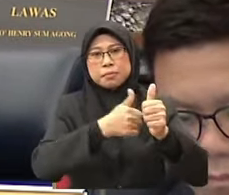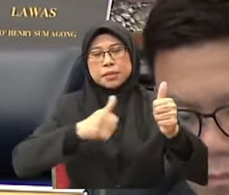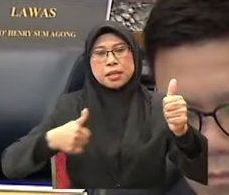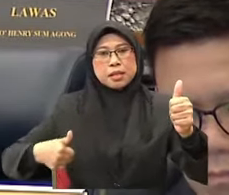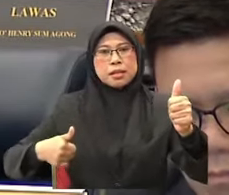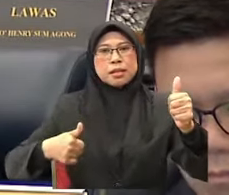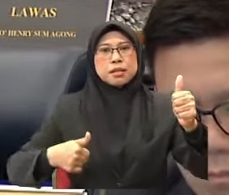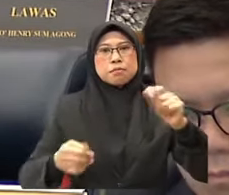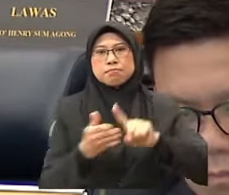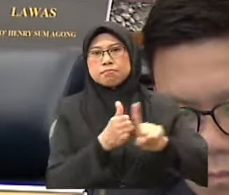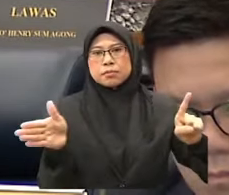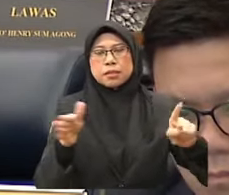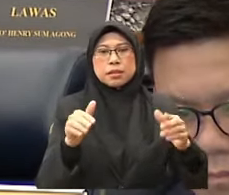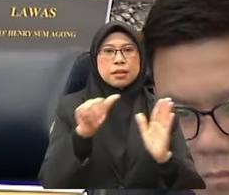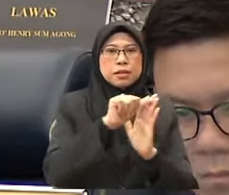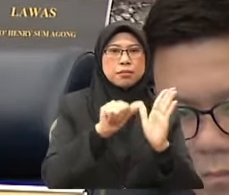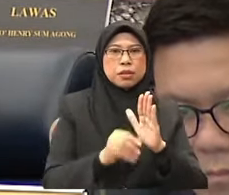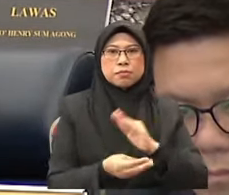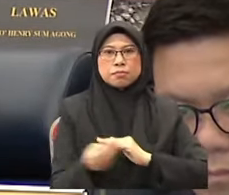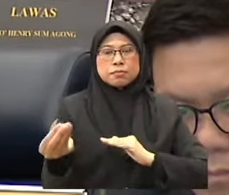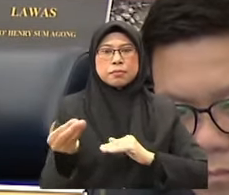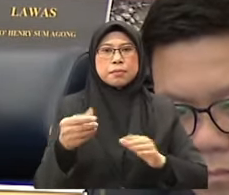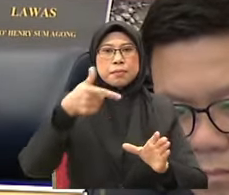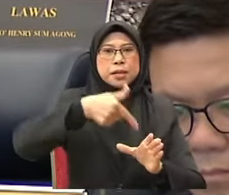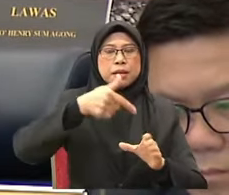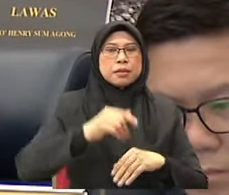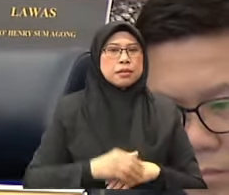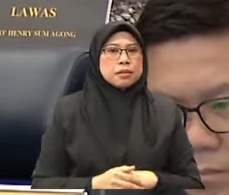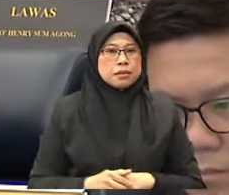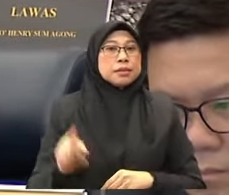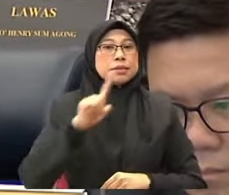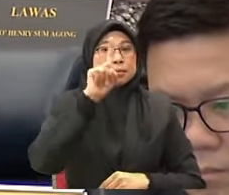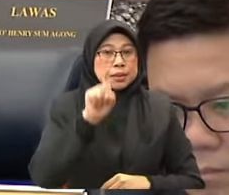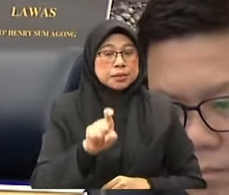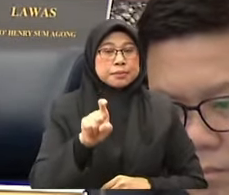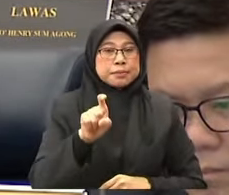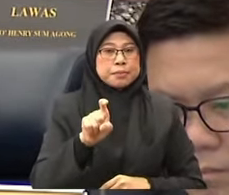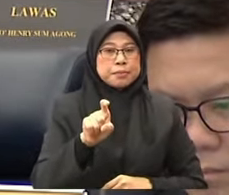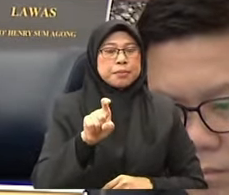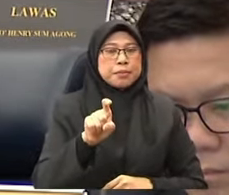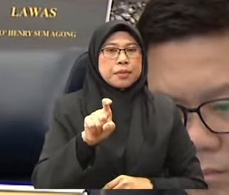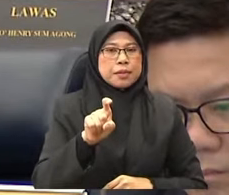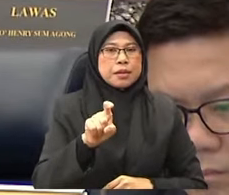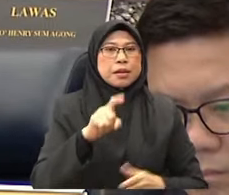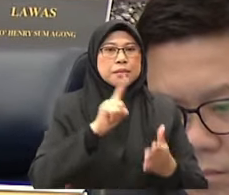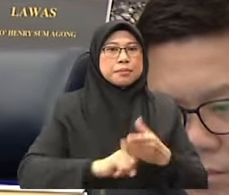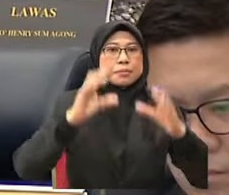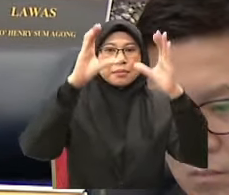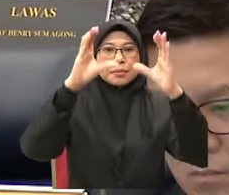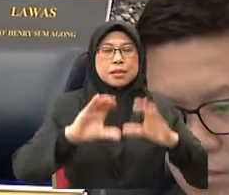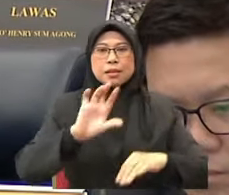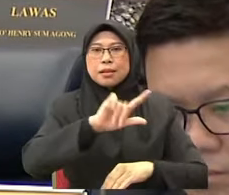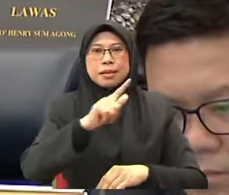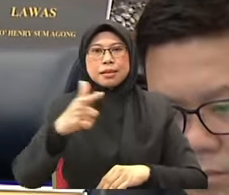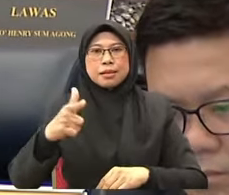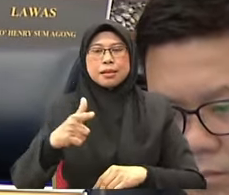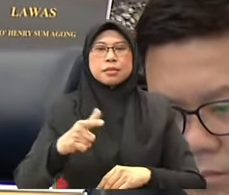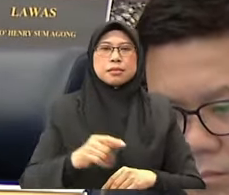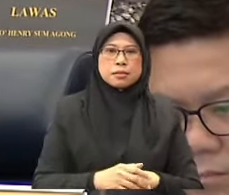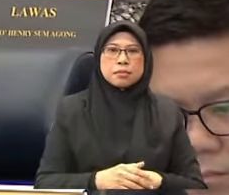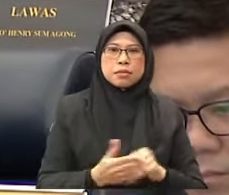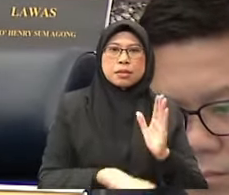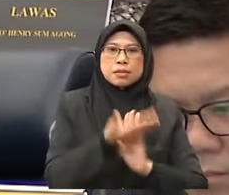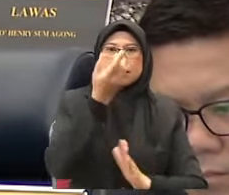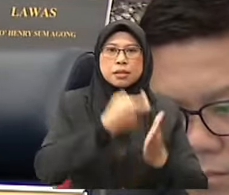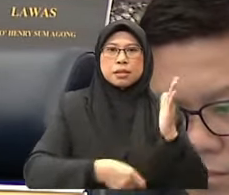mengelakkan ketirisan dan aktiviti penyeludupan. Persoalannya, adakah atau apakah langkah-langkah lain selain menaikkan harga